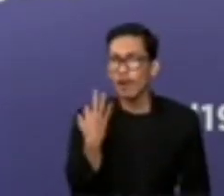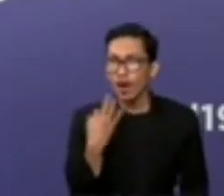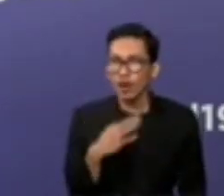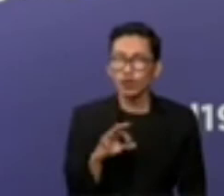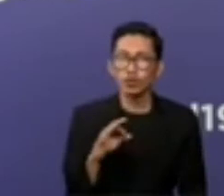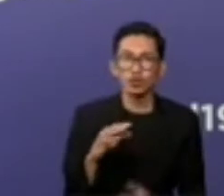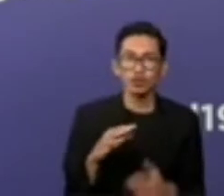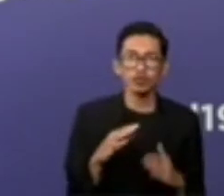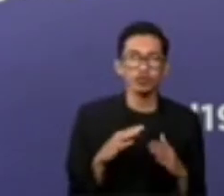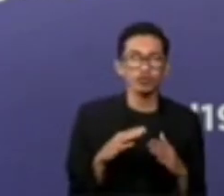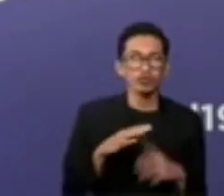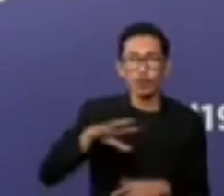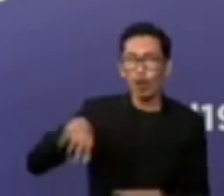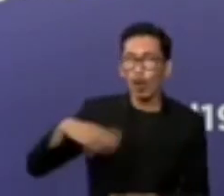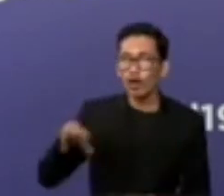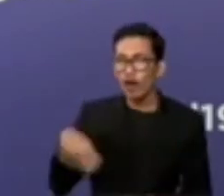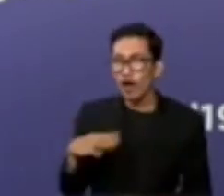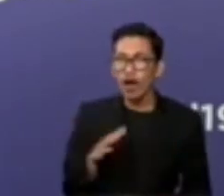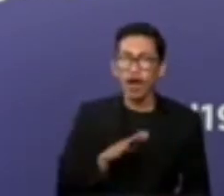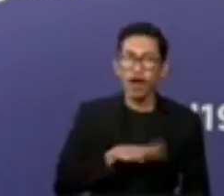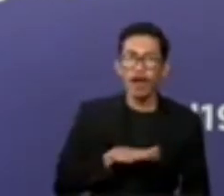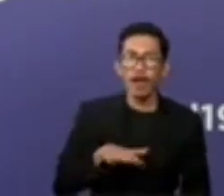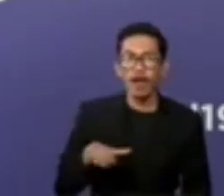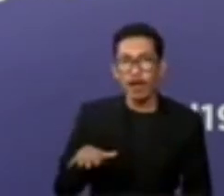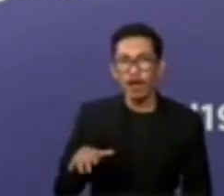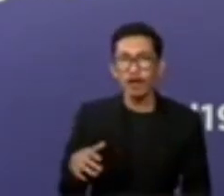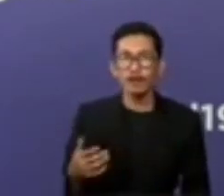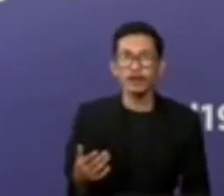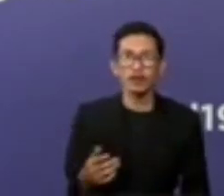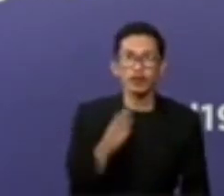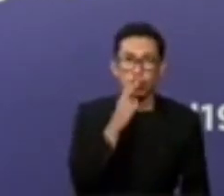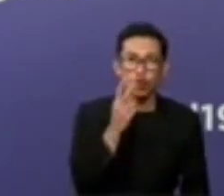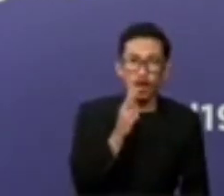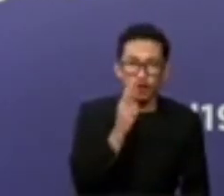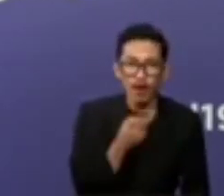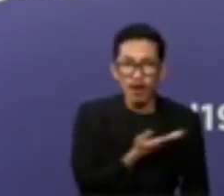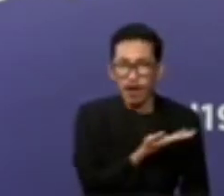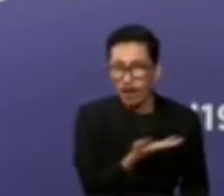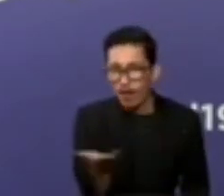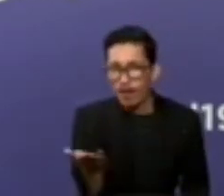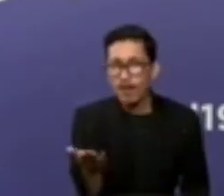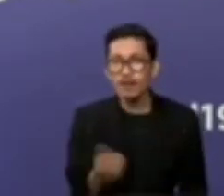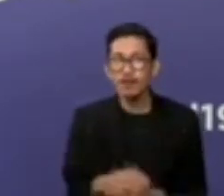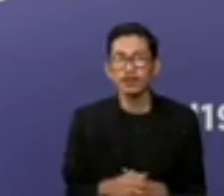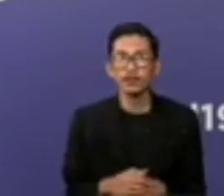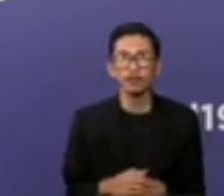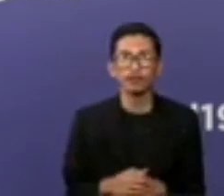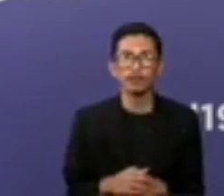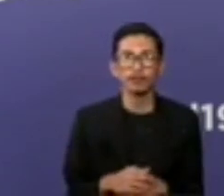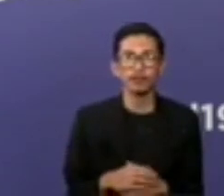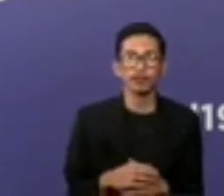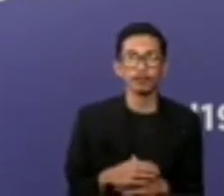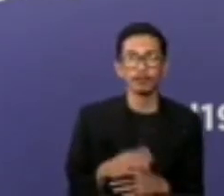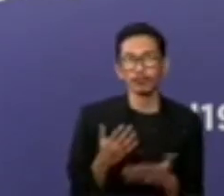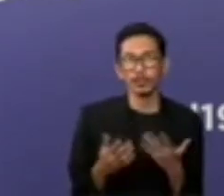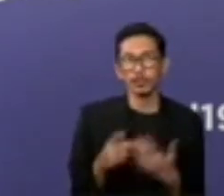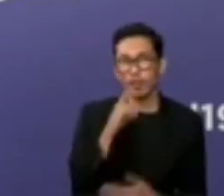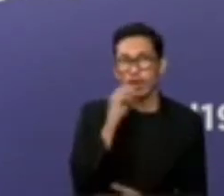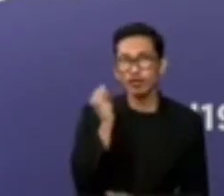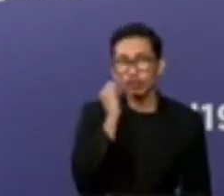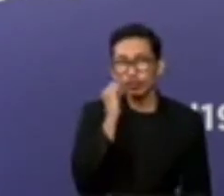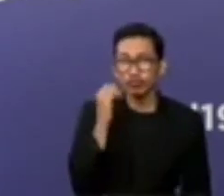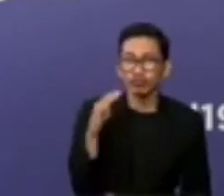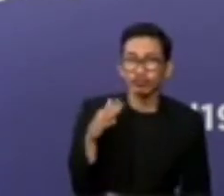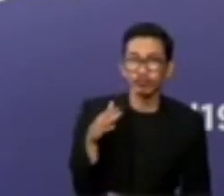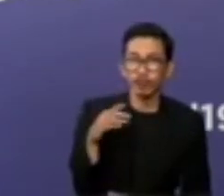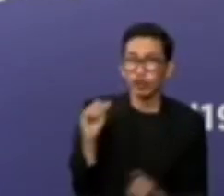baru keluarga kita, anak-anak kita, saudara-saudara kita, bahkan orang tua kita.